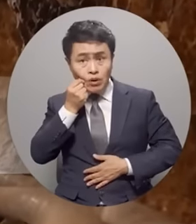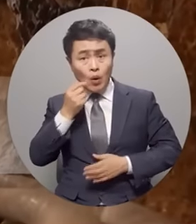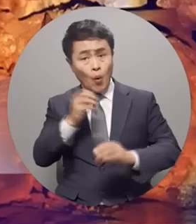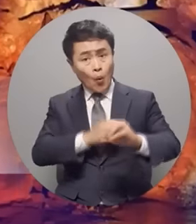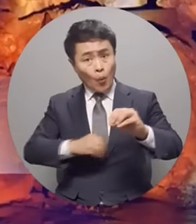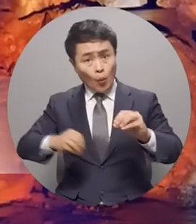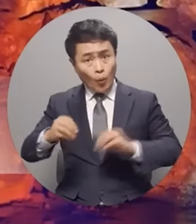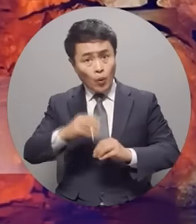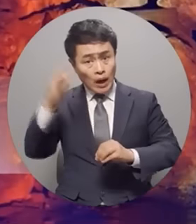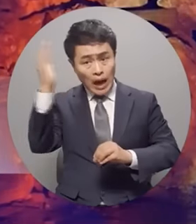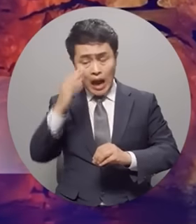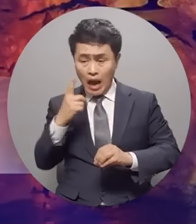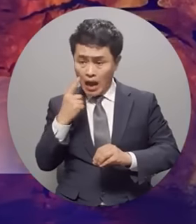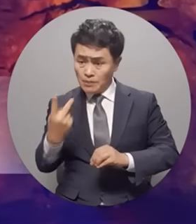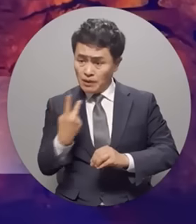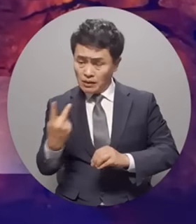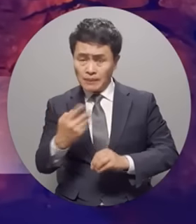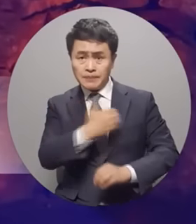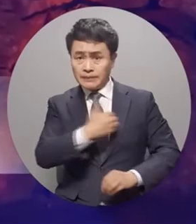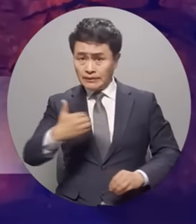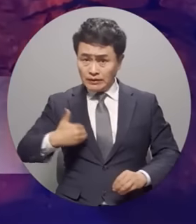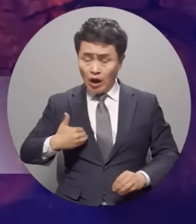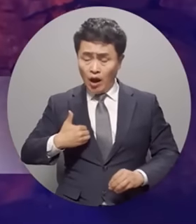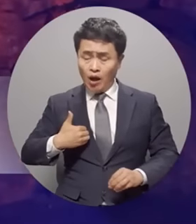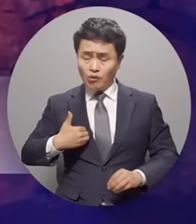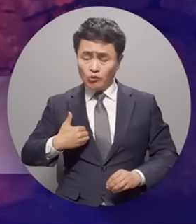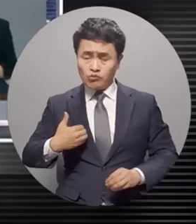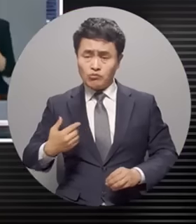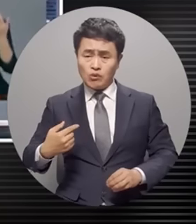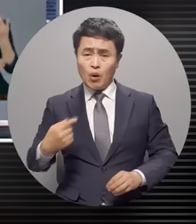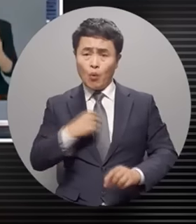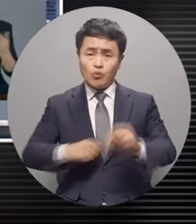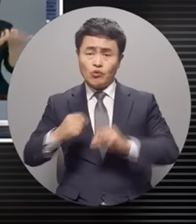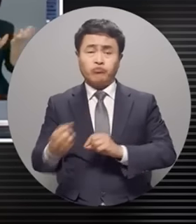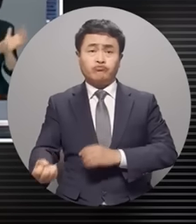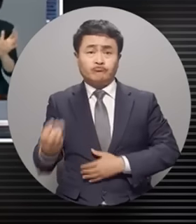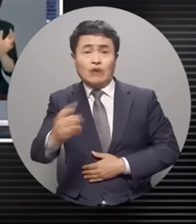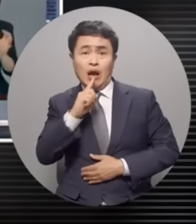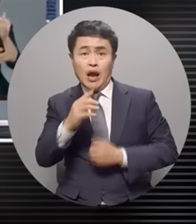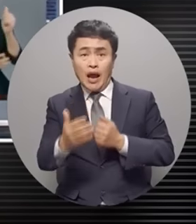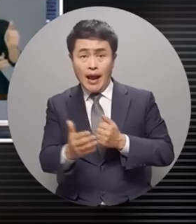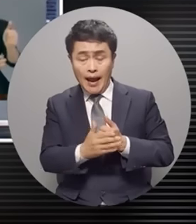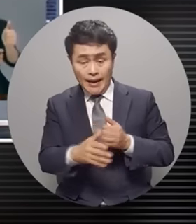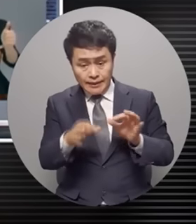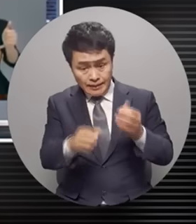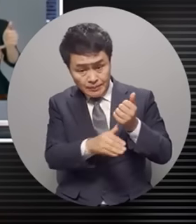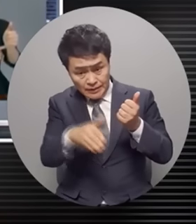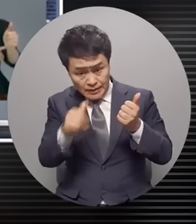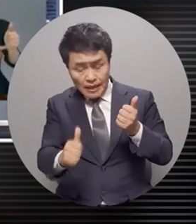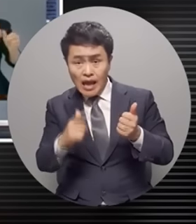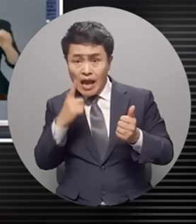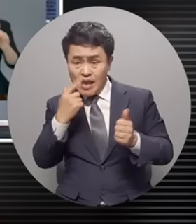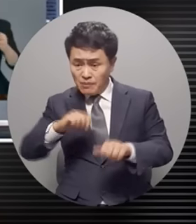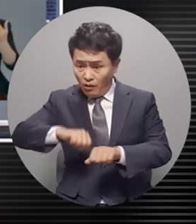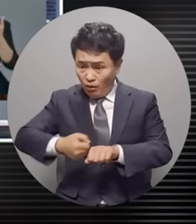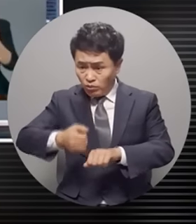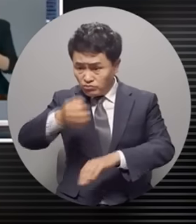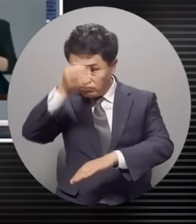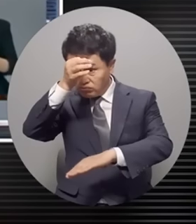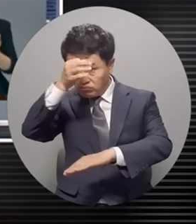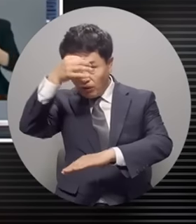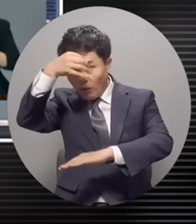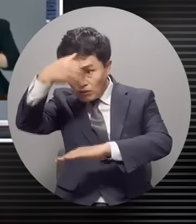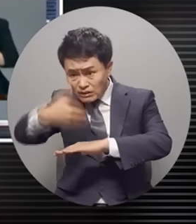오히려 한일 관계에 대한 자신감이며 윈윈이라는 겁니다. 김 차장은 곧이어 일본에 억지로 사과를 받을